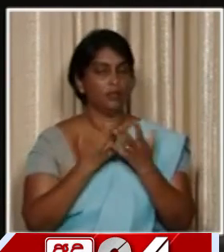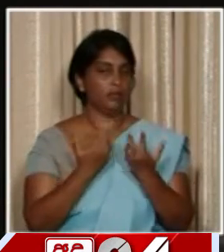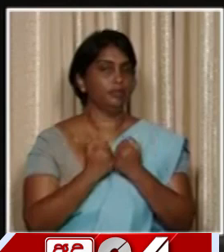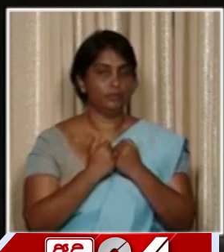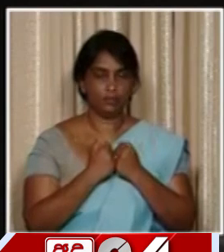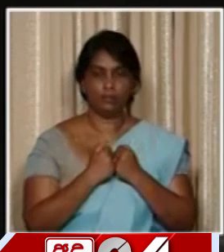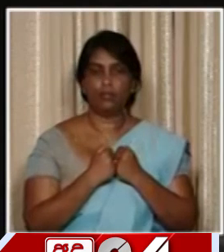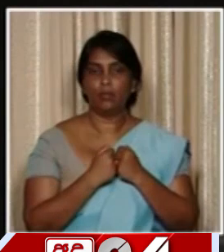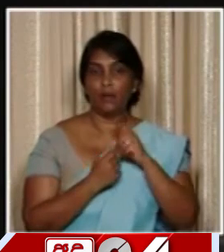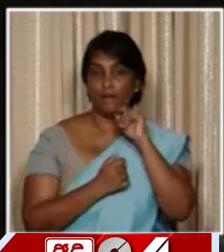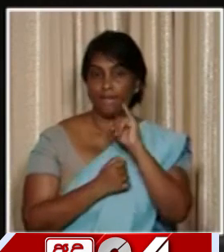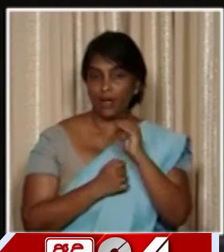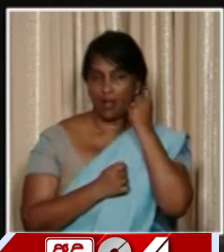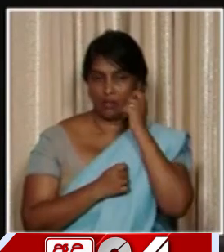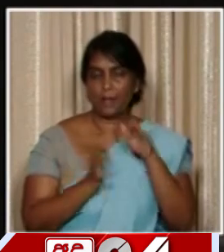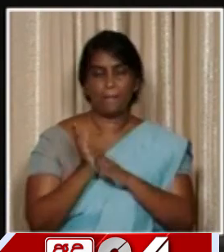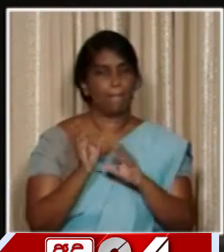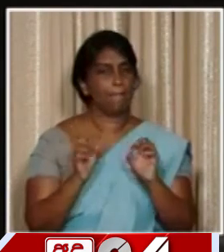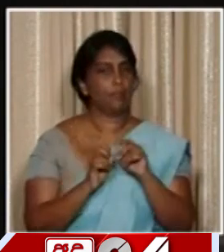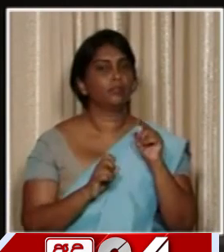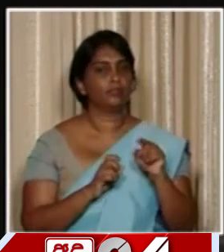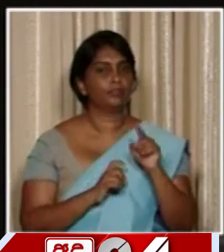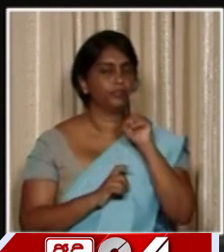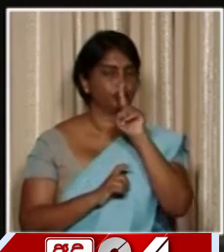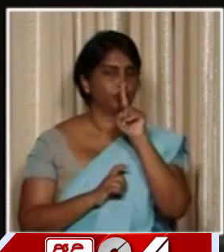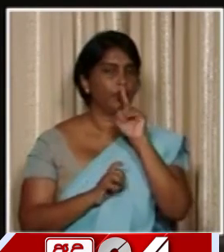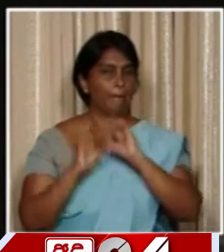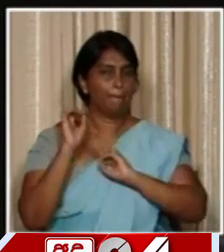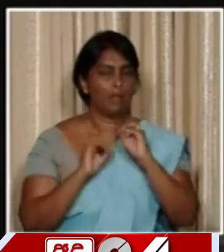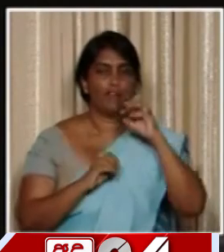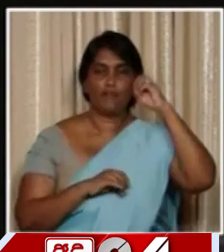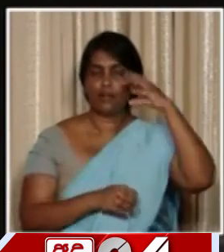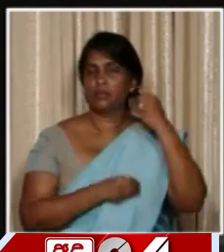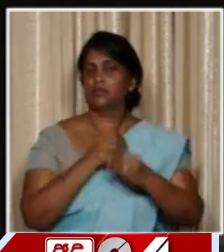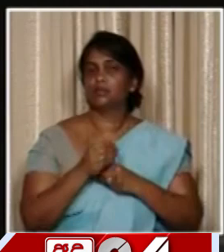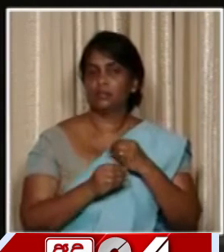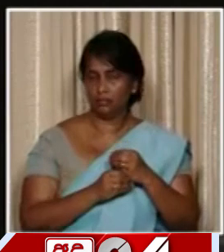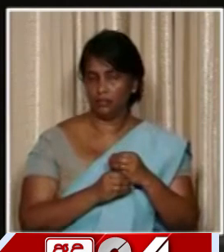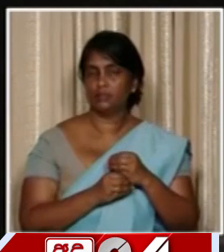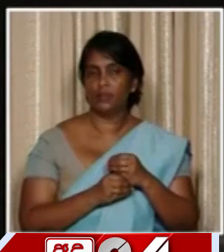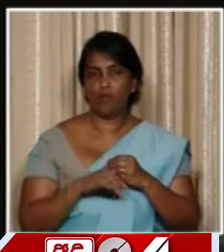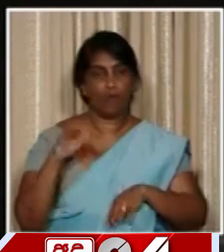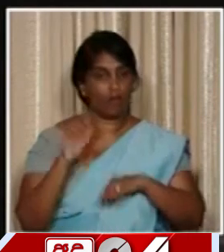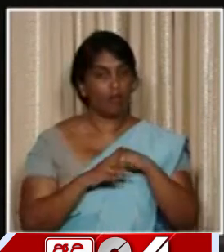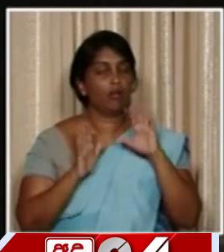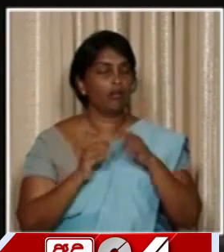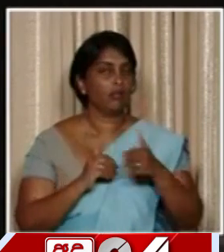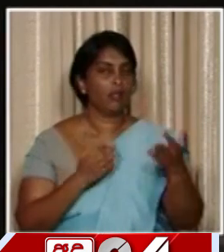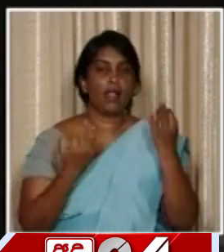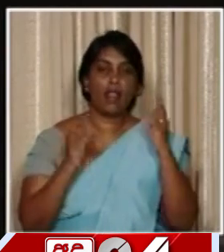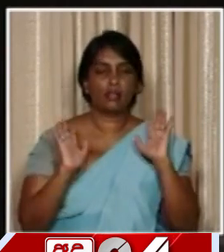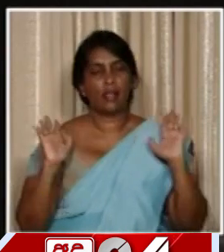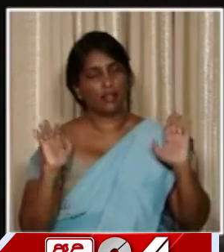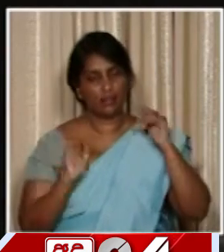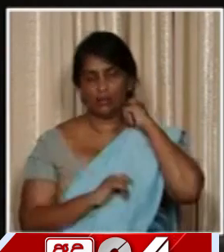ගන්න කියලා. වැරදි මතයක් හදලා තිබුණා මාධ්‍ය තුලිනුත් 1% තියෙන්නේ විදුලි ජනනය කරන්න ධාරිතාව තියෙන්නේ ඒ නිසා මේක නිදහස් කරාම ඇති